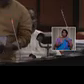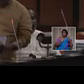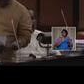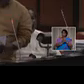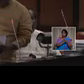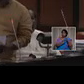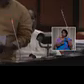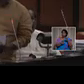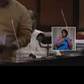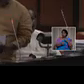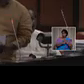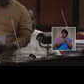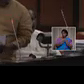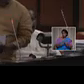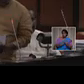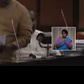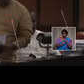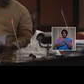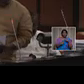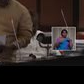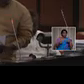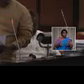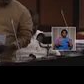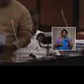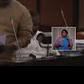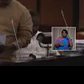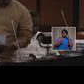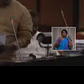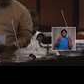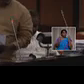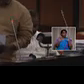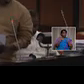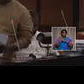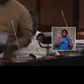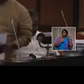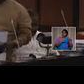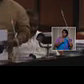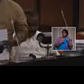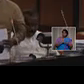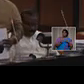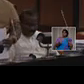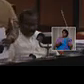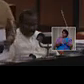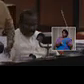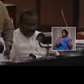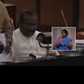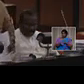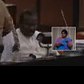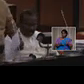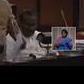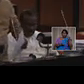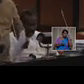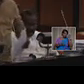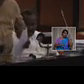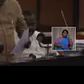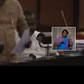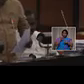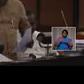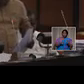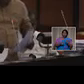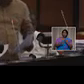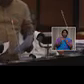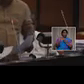காலம் தொட்டே நடந்து கொண்டிருக்கின்ற தமிழ் மக்களின் உரிமைக்கான போராட்டத்திற்கு இதுவரை தீர்வில்லை. கடந்த